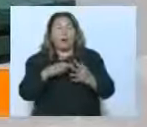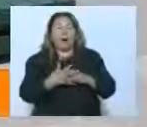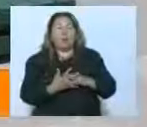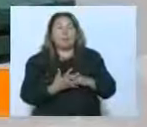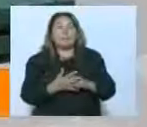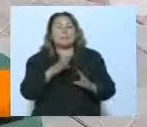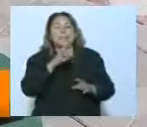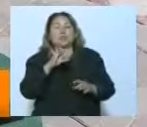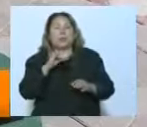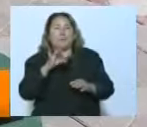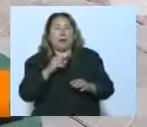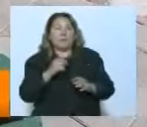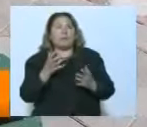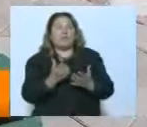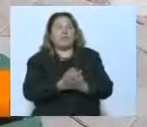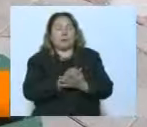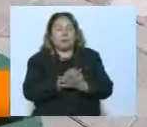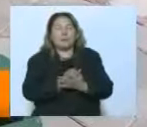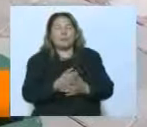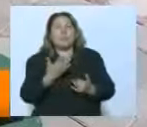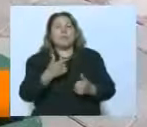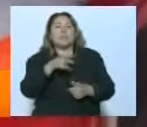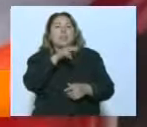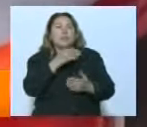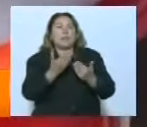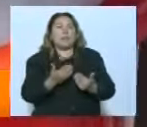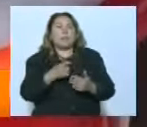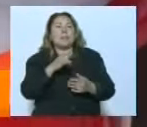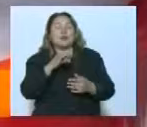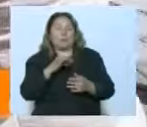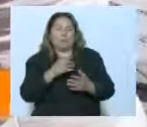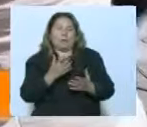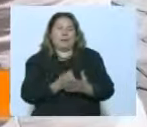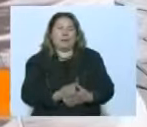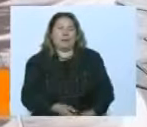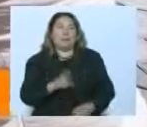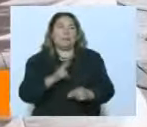Серік Шалабаевтың лағы жеңіп алды. Көрме соңы ешкілердің шеруімен аяқталды.